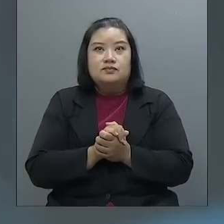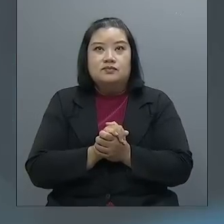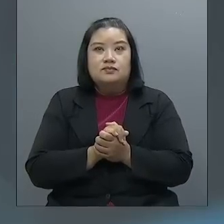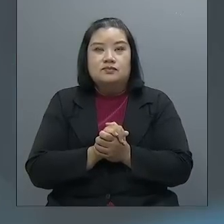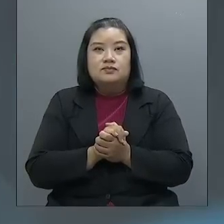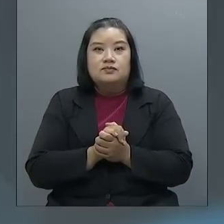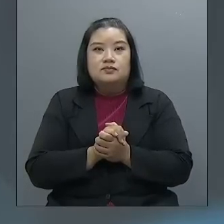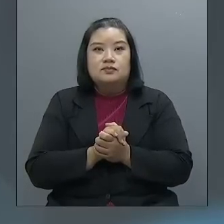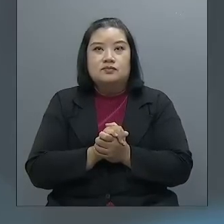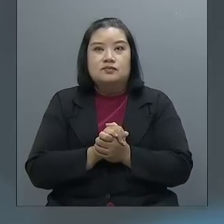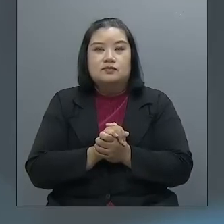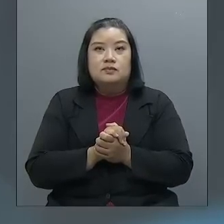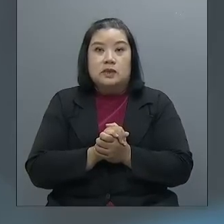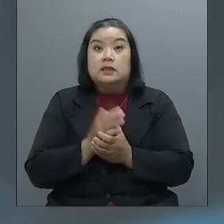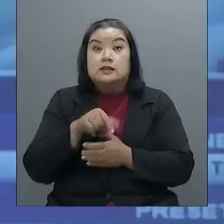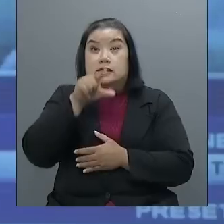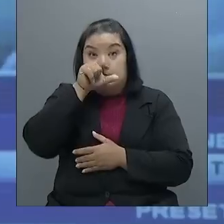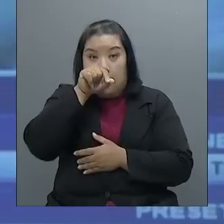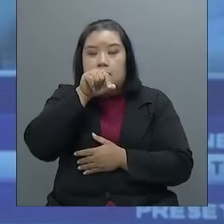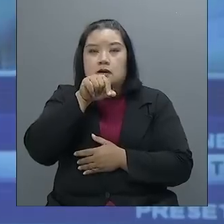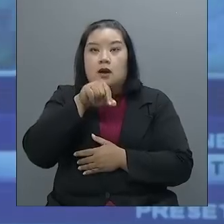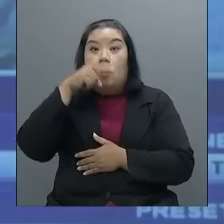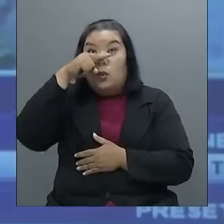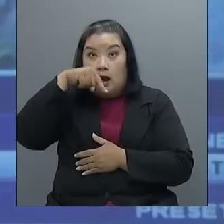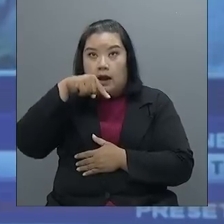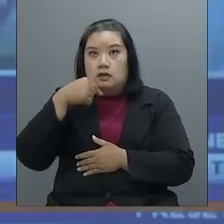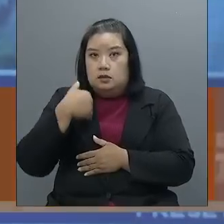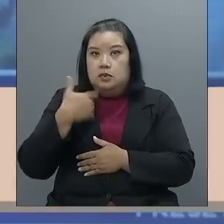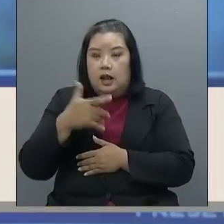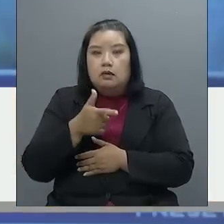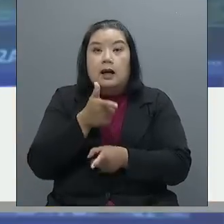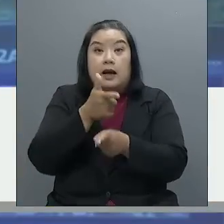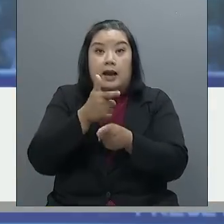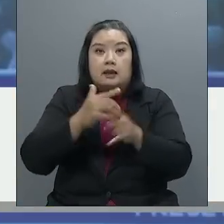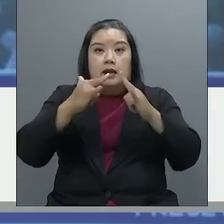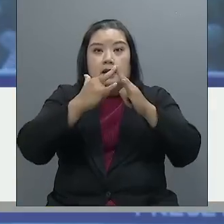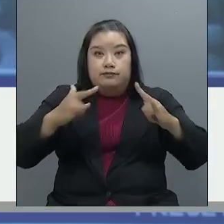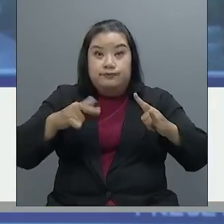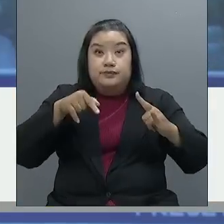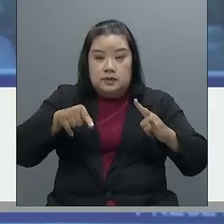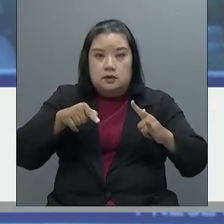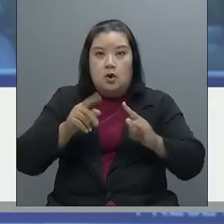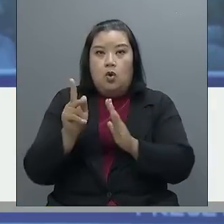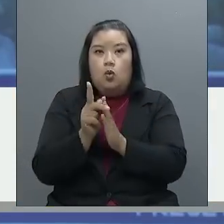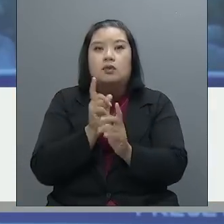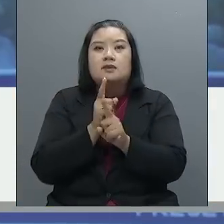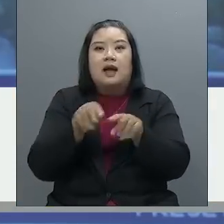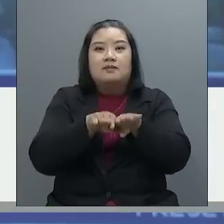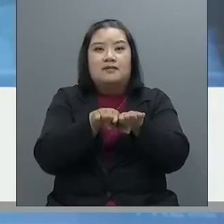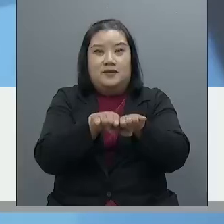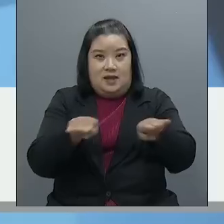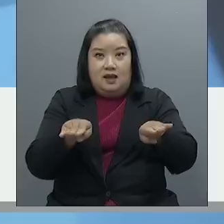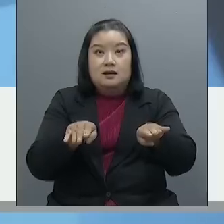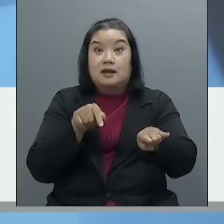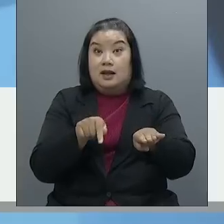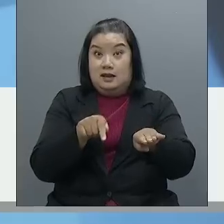ตามปกตินะคะอุตสาหกรรมสัตว์ปีกของไทยค่ะก็ใช้ระบบของการเลี้ยงภายใต้หลักปฏิบัติทางการเกษตรที่ดีอยู่แล้วนะคะซึ่งก็เป็นแนวทาง